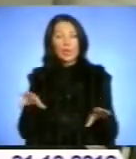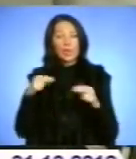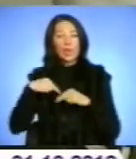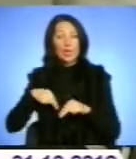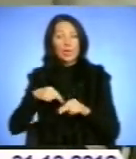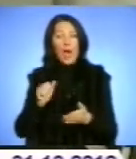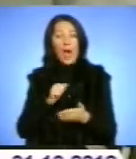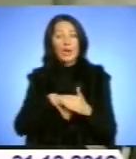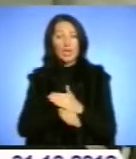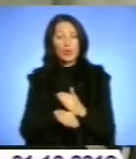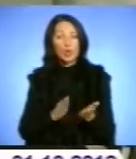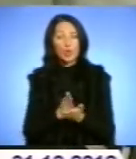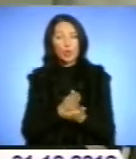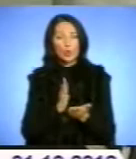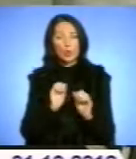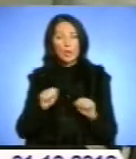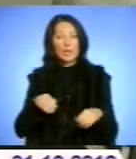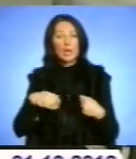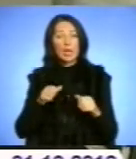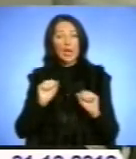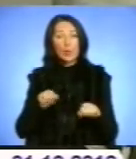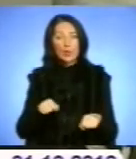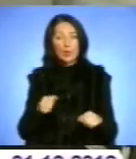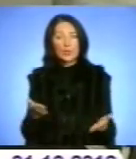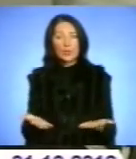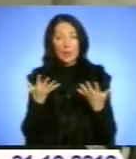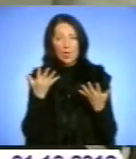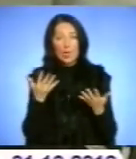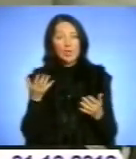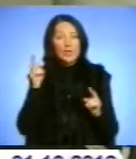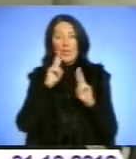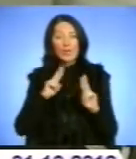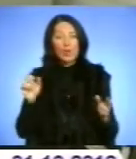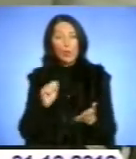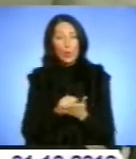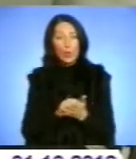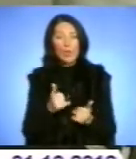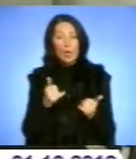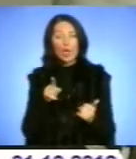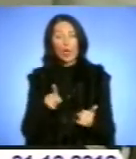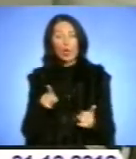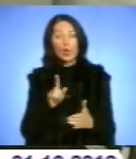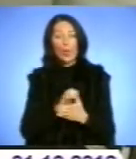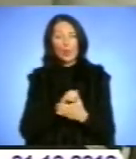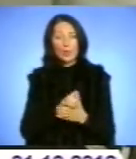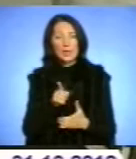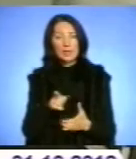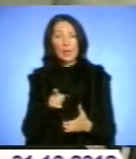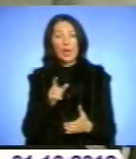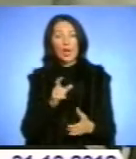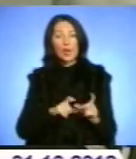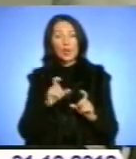нам возможность поднять доселе неизвестные документы для того, чтобы ознакомить с ними